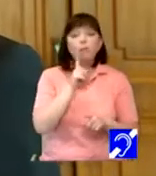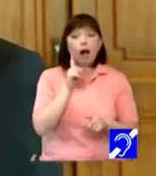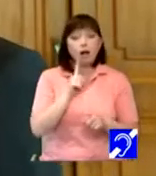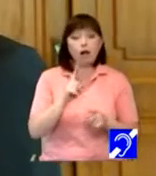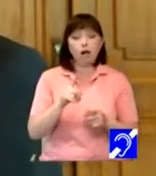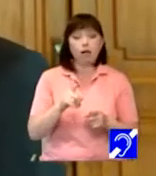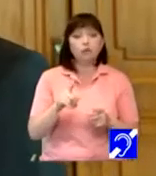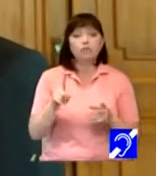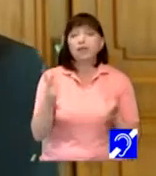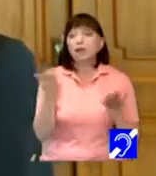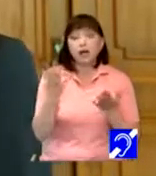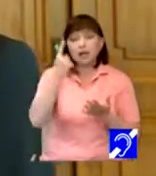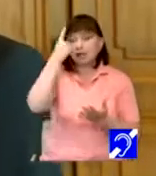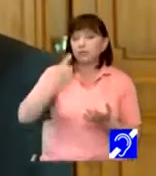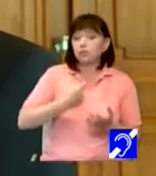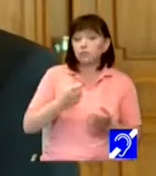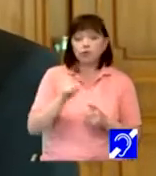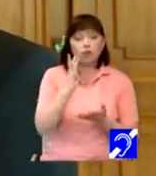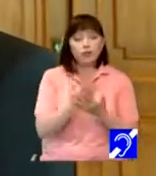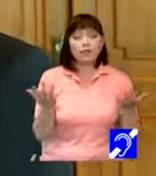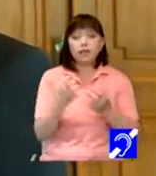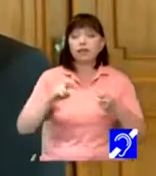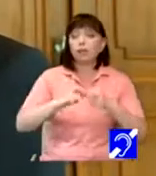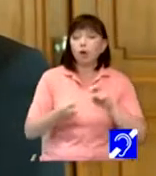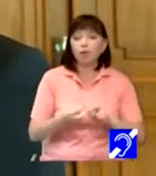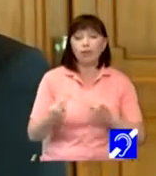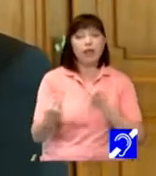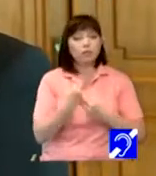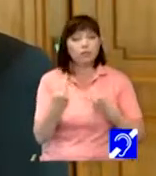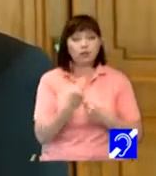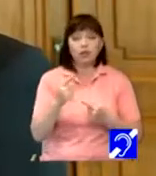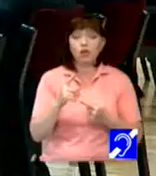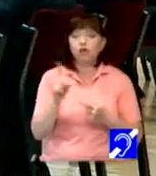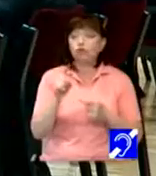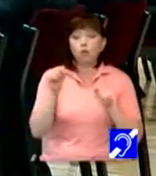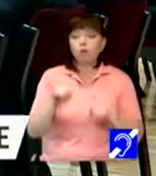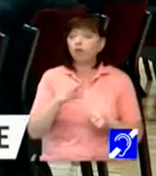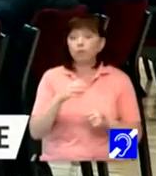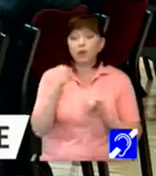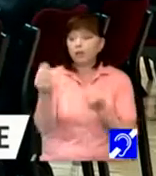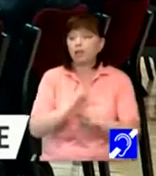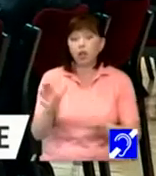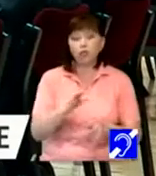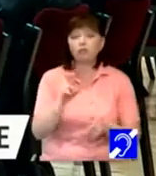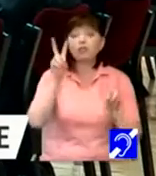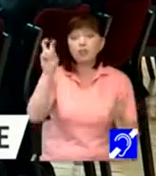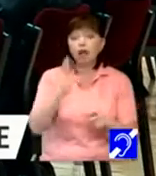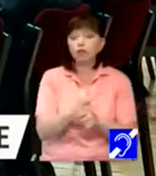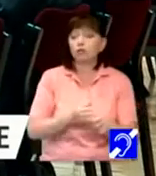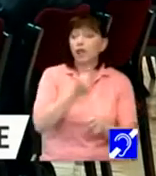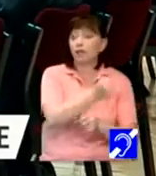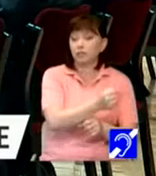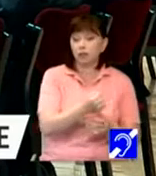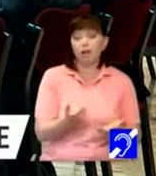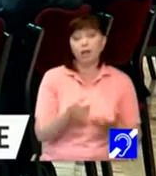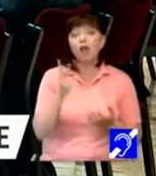că ar exista obstacole sau nuanțe față de acordarea statutului de candidat. Da, Comisia Europeană în aviz face